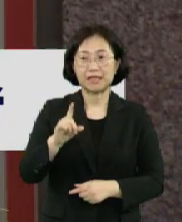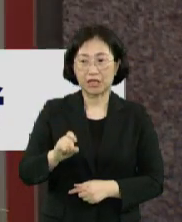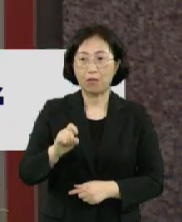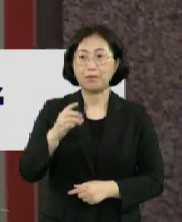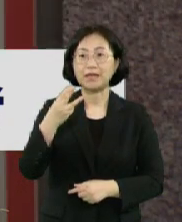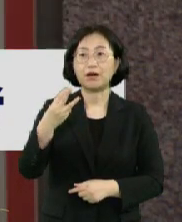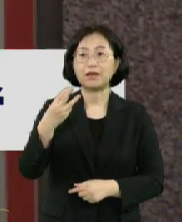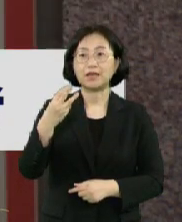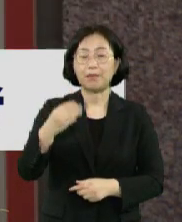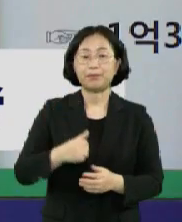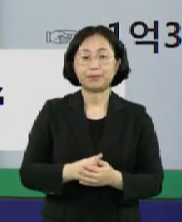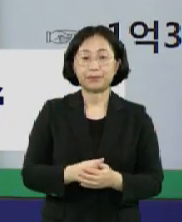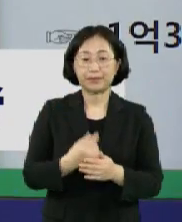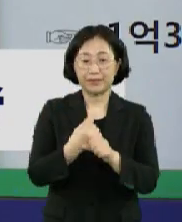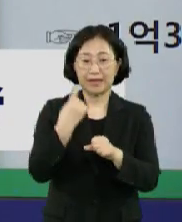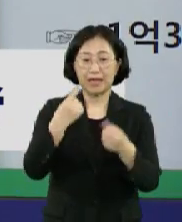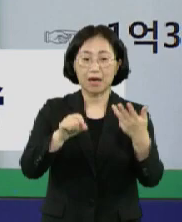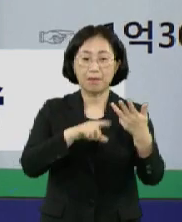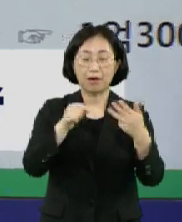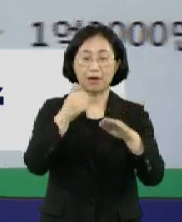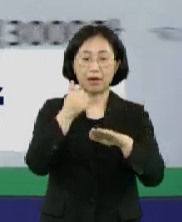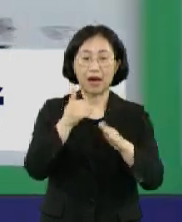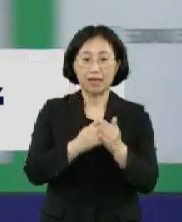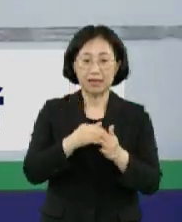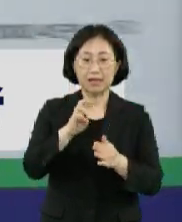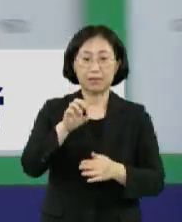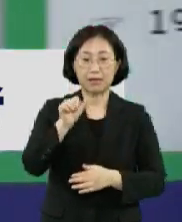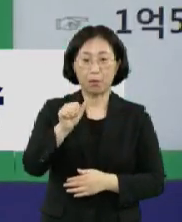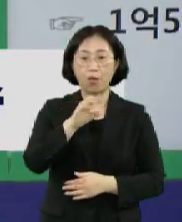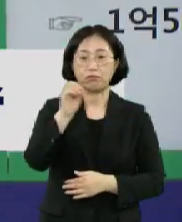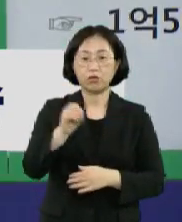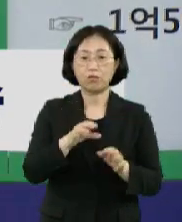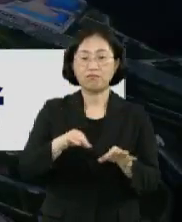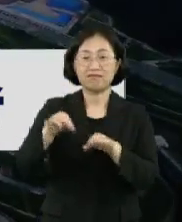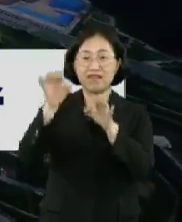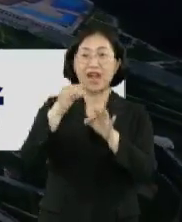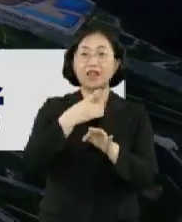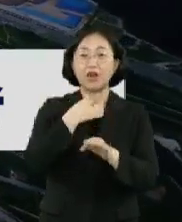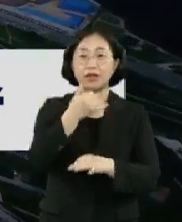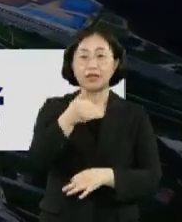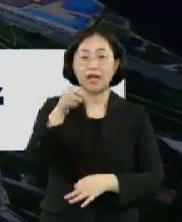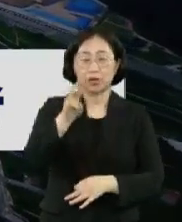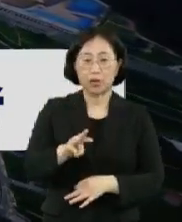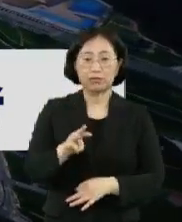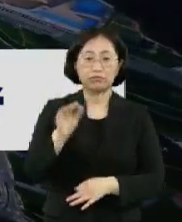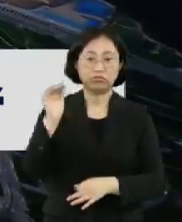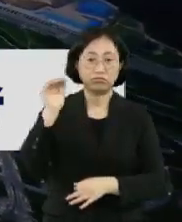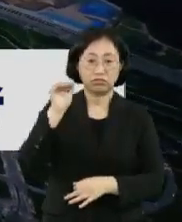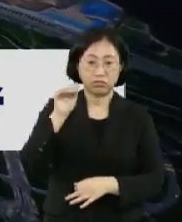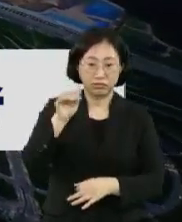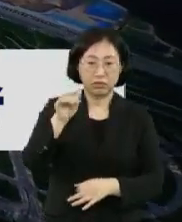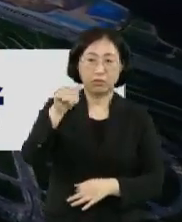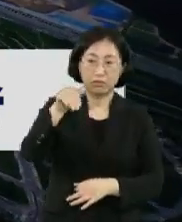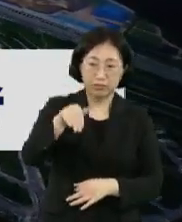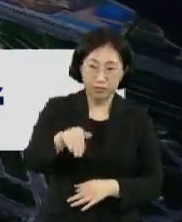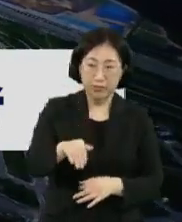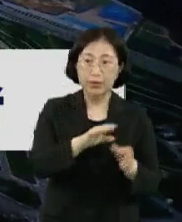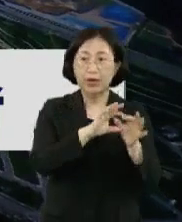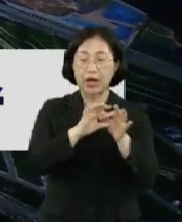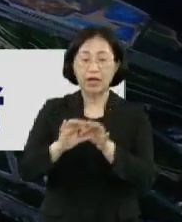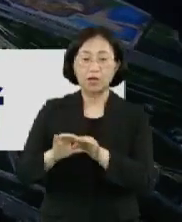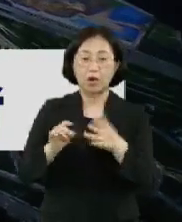순입니다. 반면 지난해 8월까지 35.25%나 올랐던 세종은 올해 보합 또는 하락세가